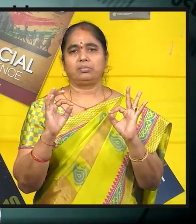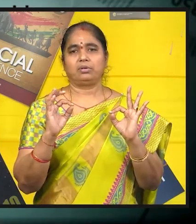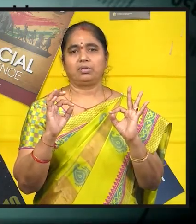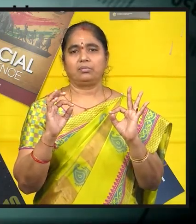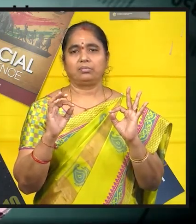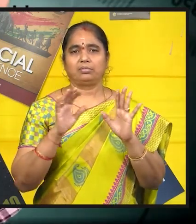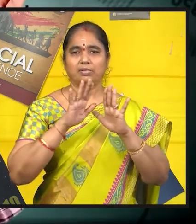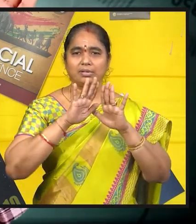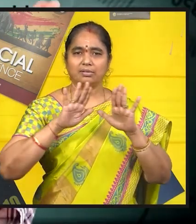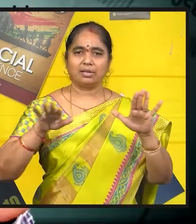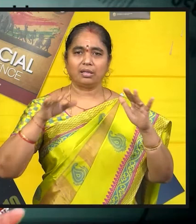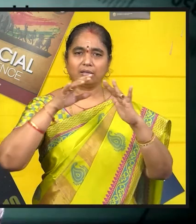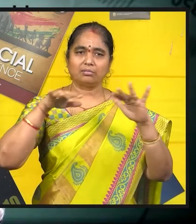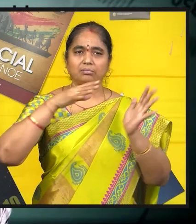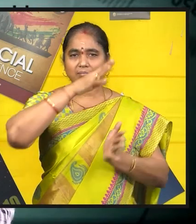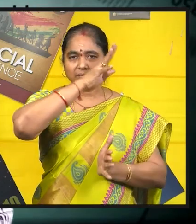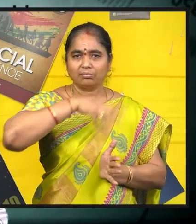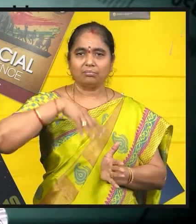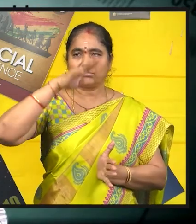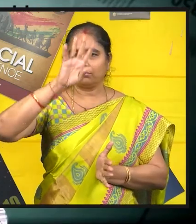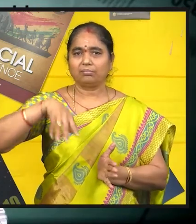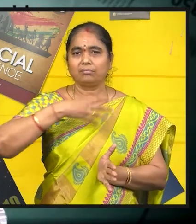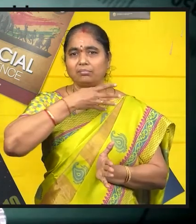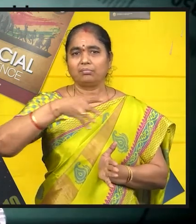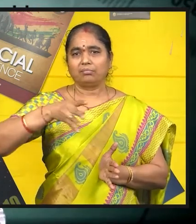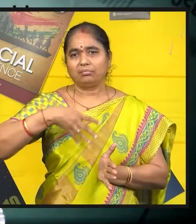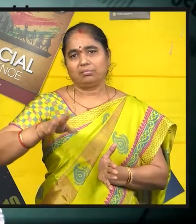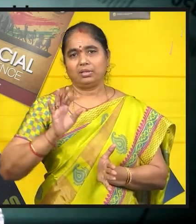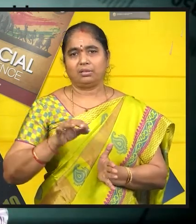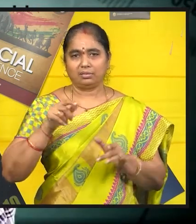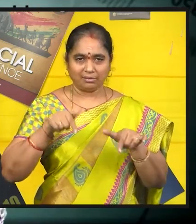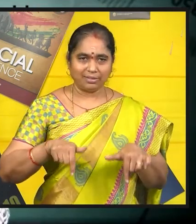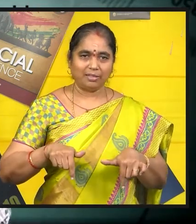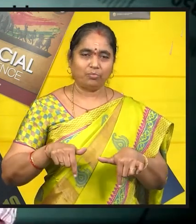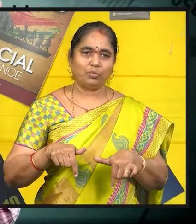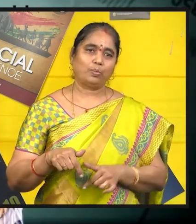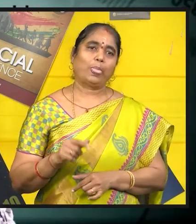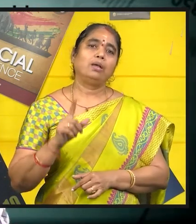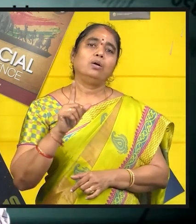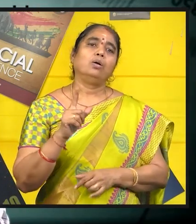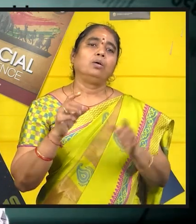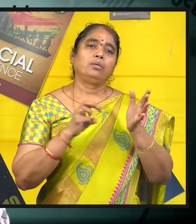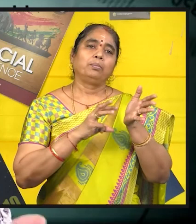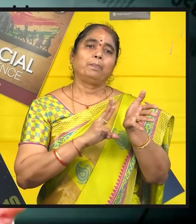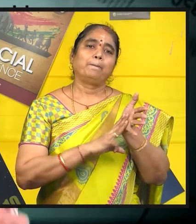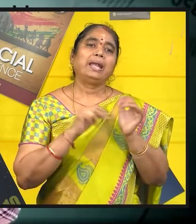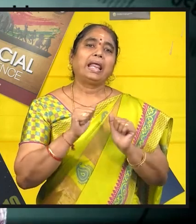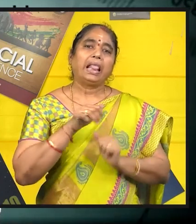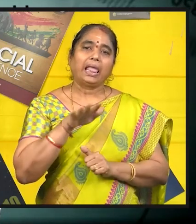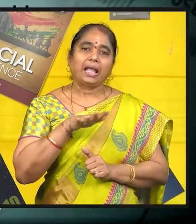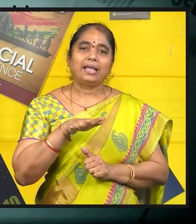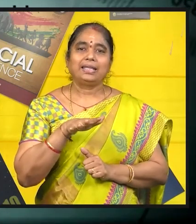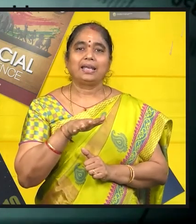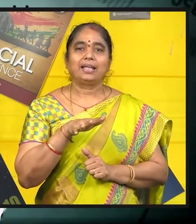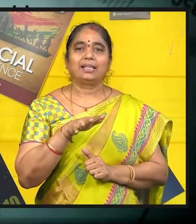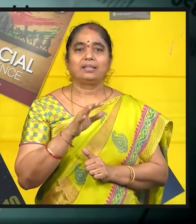முறையில் நாம் அவைகளை சரியாக வகைப்படுத்த நம்மால் முடிகிறது. இப்போ நம்ம ஒரு தனிமம் எங்கே